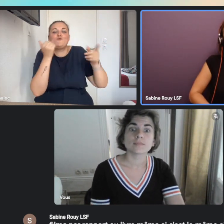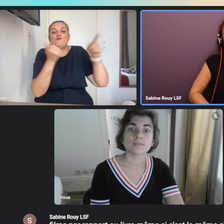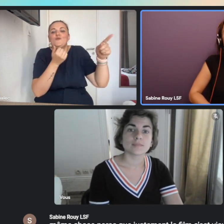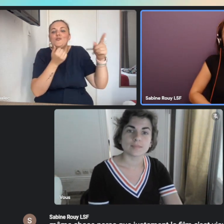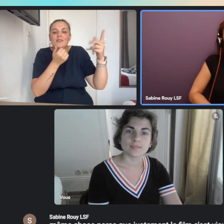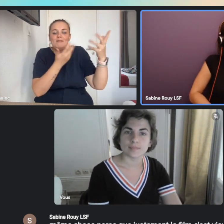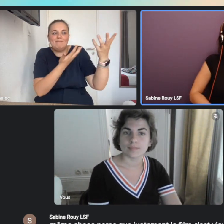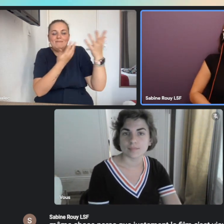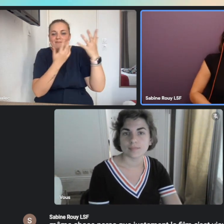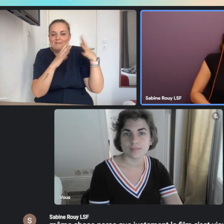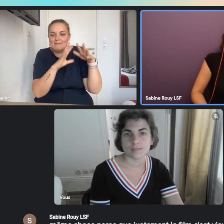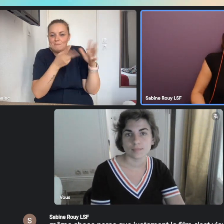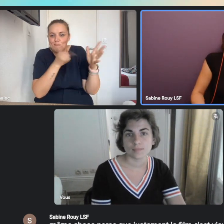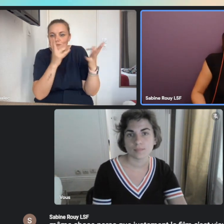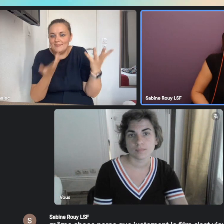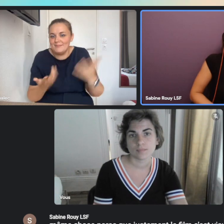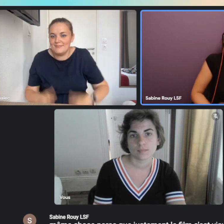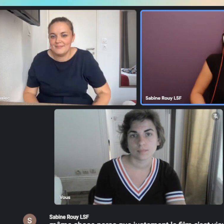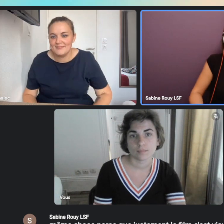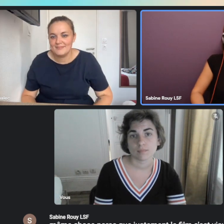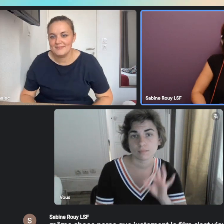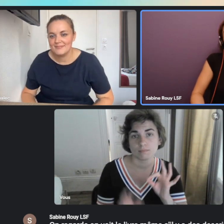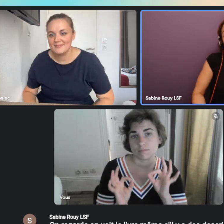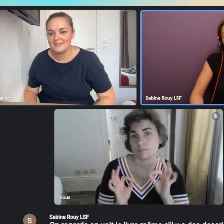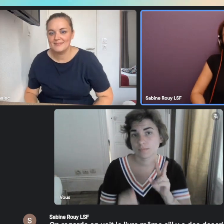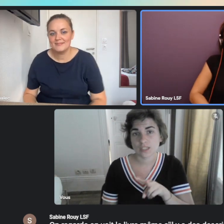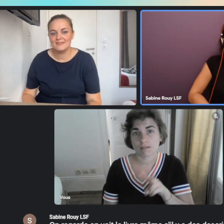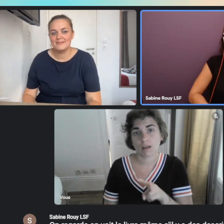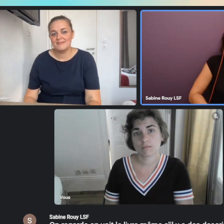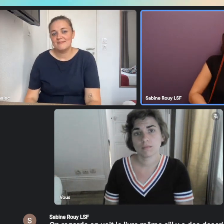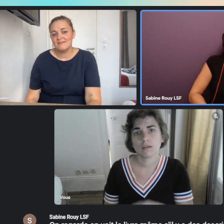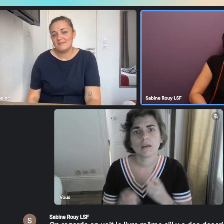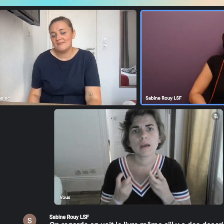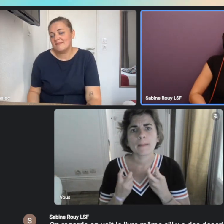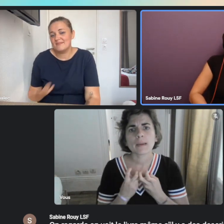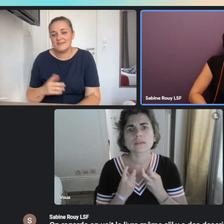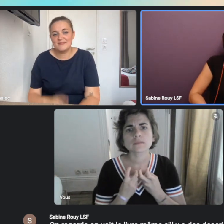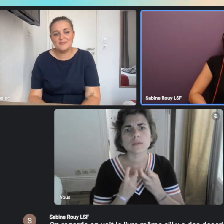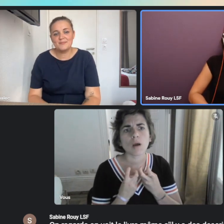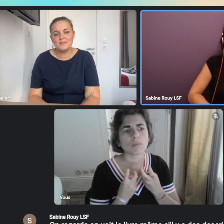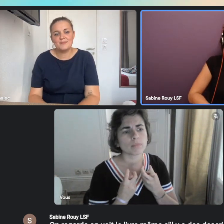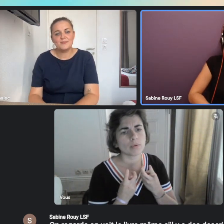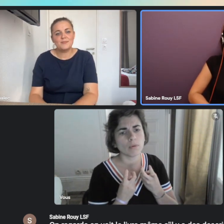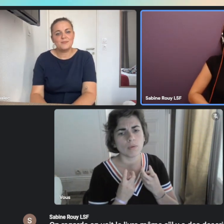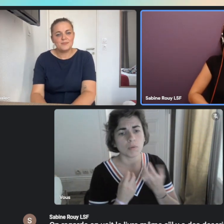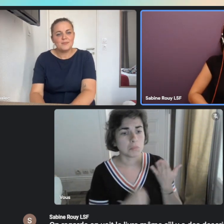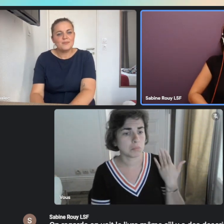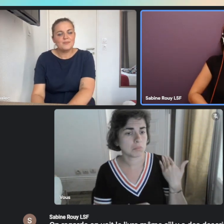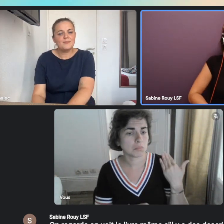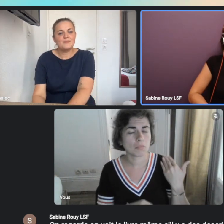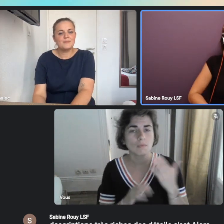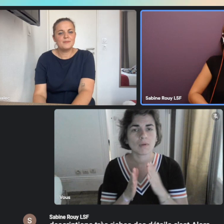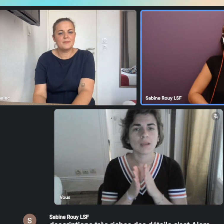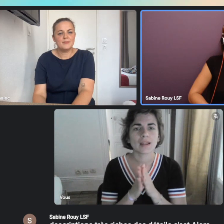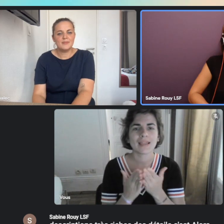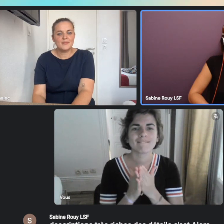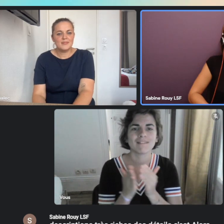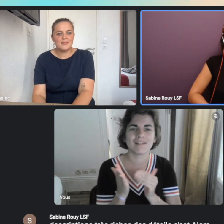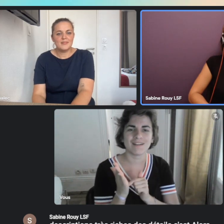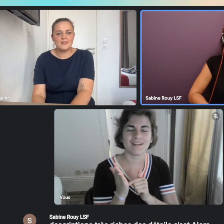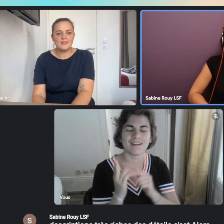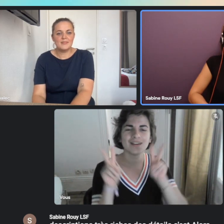meilleur, mais souvent, on préfère le film justement parce que ça a cet avantage-là. Ouais, ouais, c'est vrai. Par exemple, il